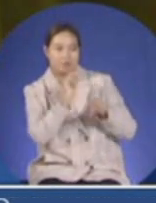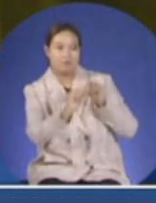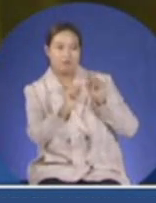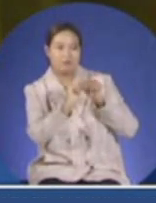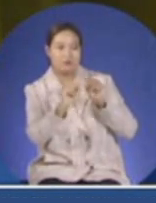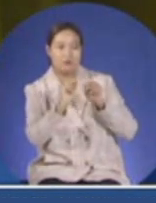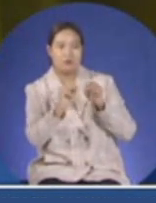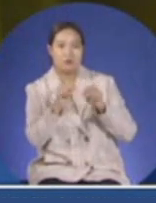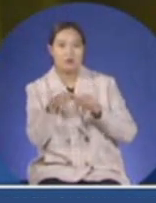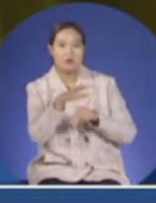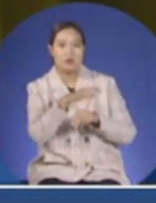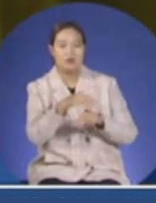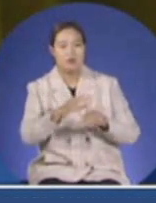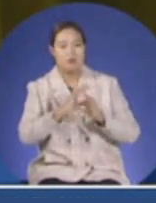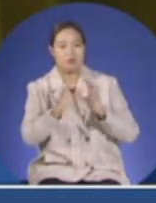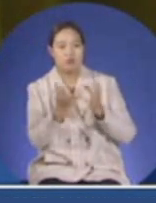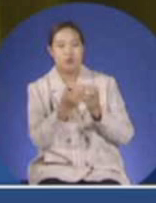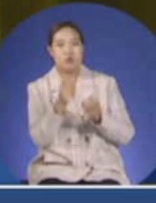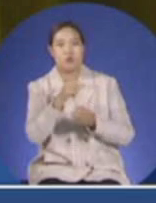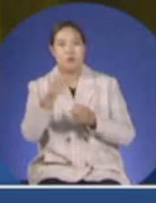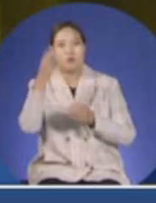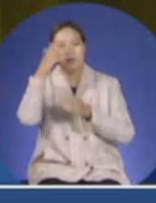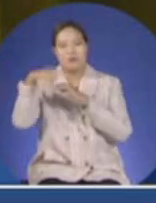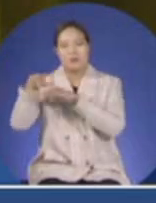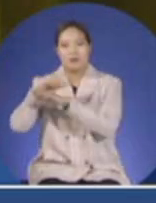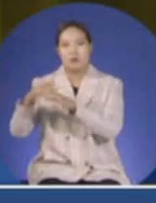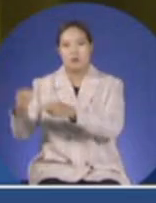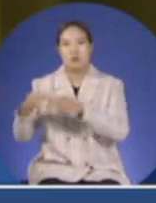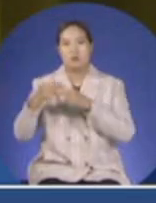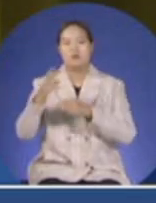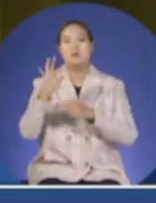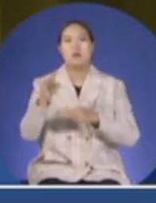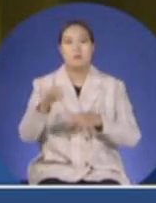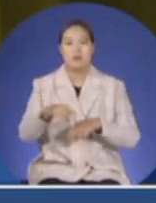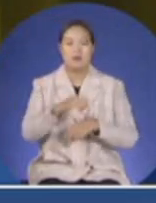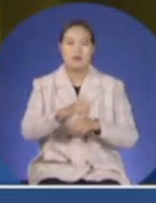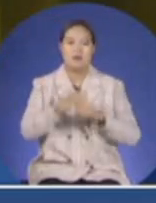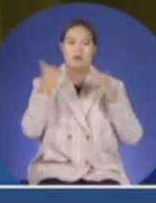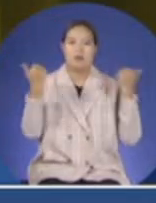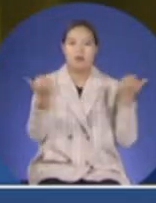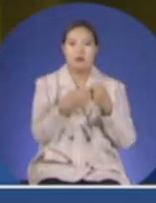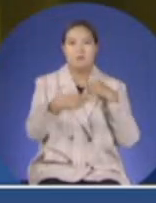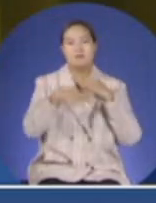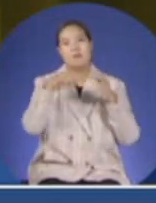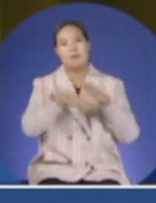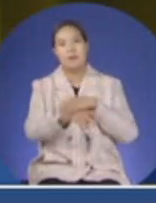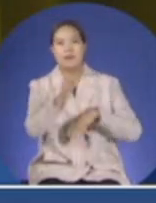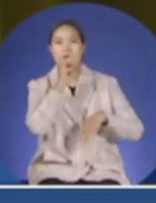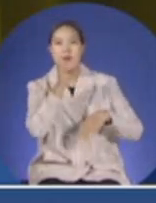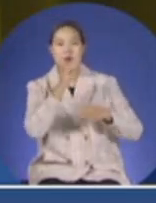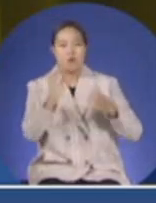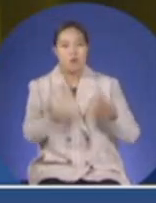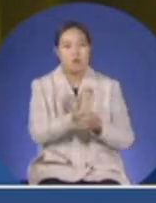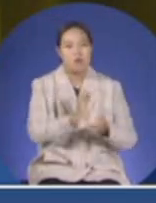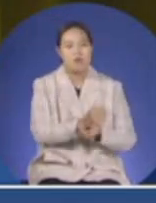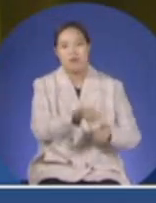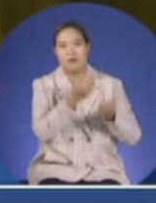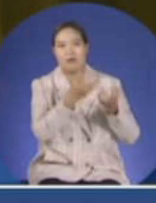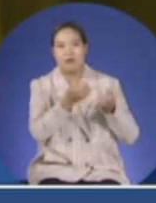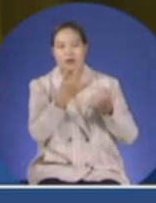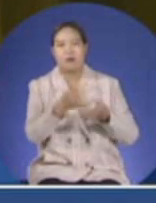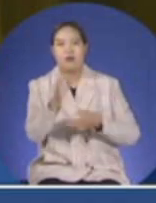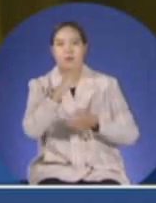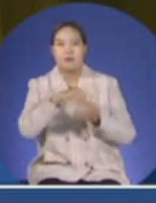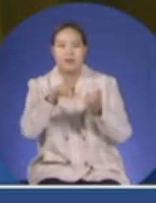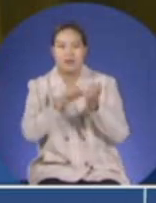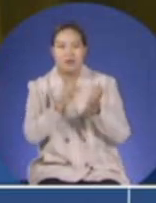ямар байдлаар дэмжлэг үзүүлж ажиллахыг бол засгийн газрын агентлагуудын мэдээ мэдээллийг маш урдан гаргаж шаардлагатай одоо